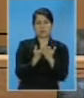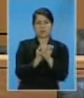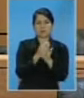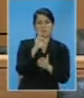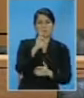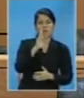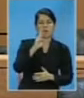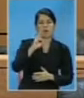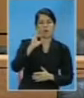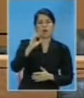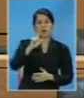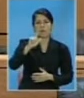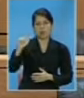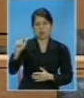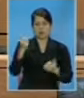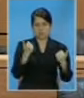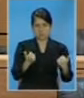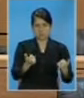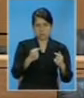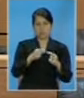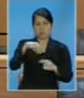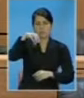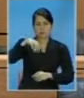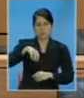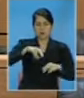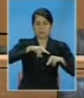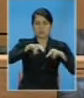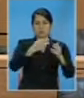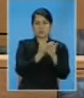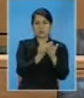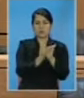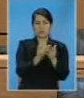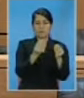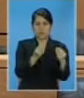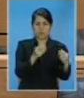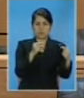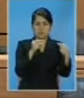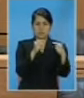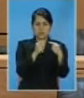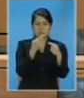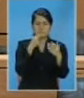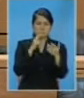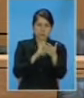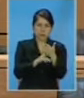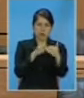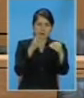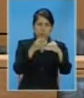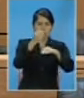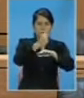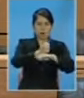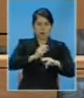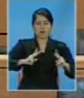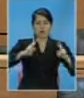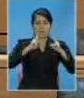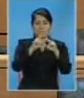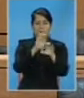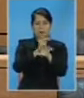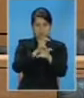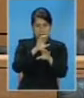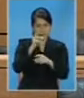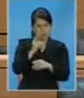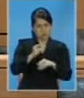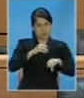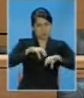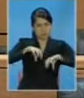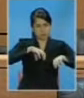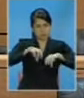ำนักงานตรวจเงินแผ่นดินได้มีหนังสือถึงรัฐมนตรีแล้วครับท่านอย่าได้นอนใจนะครับท่านจะต้องดำเนินการอย่างใดอย่างหนึ่งที่ส